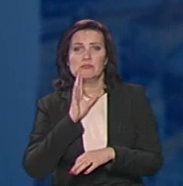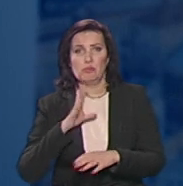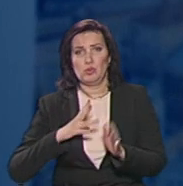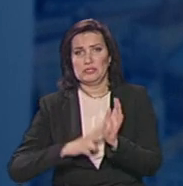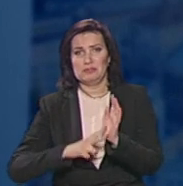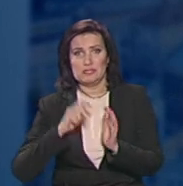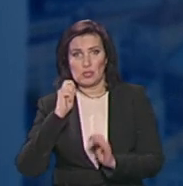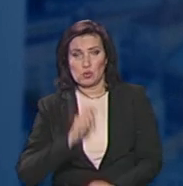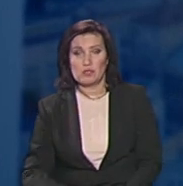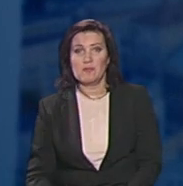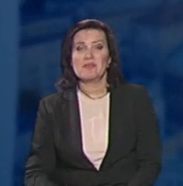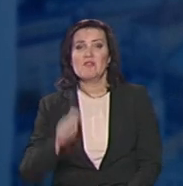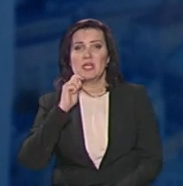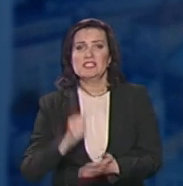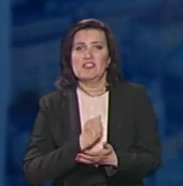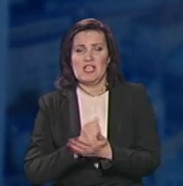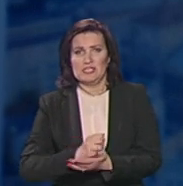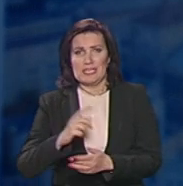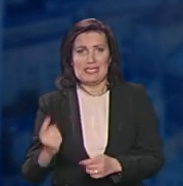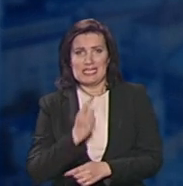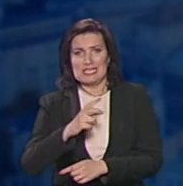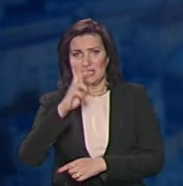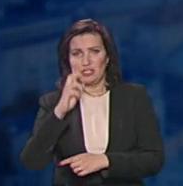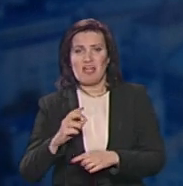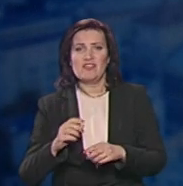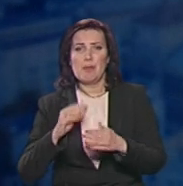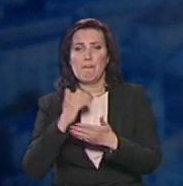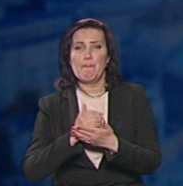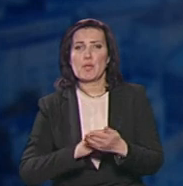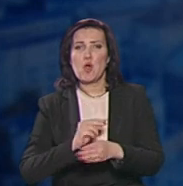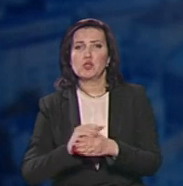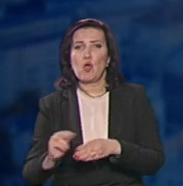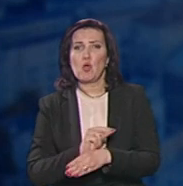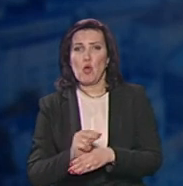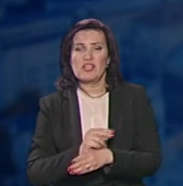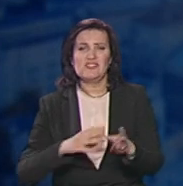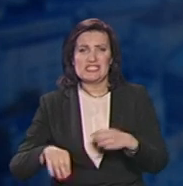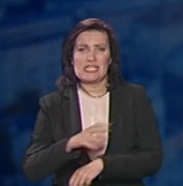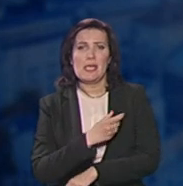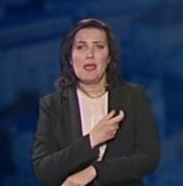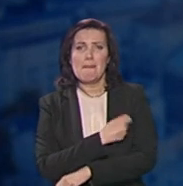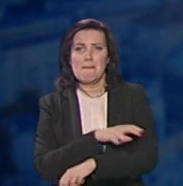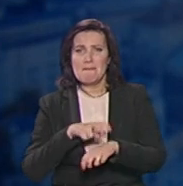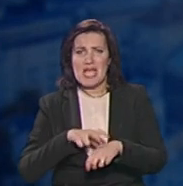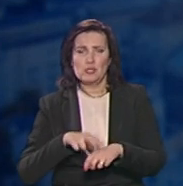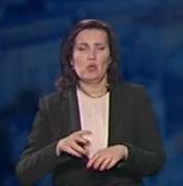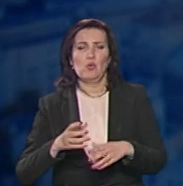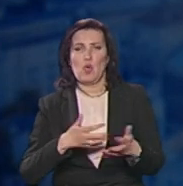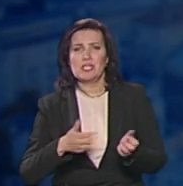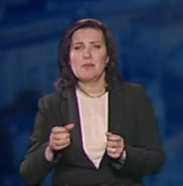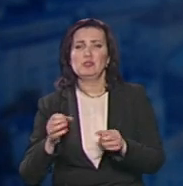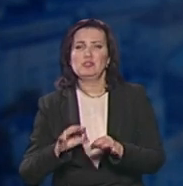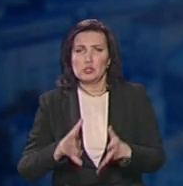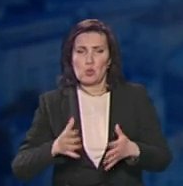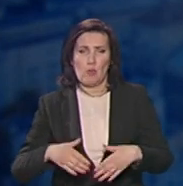В Україні затвердили єдиний державний протокол лікування хворих на коронавірус. Тепер усі медики країни отримують чітку послідовність для своїх